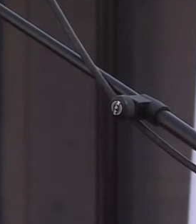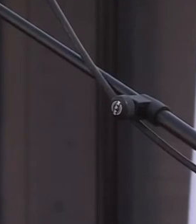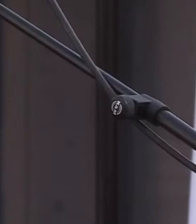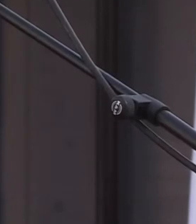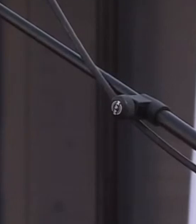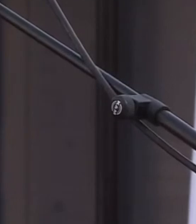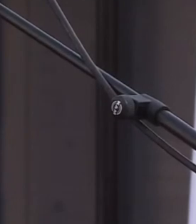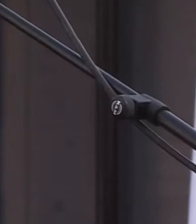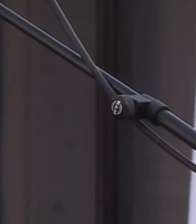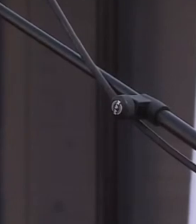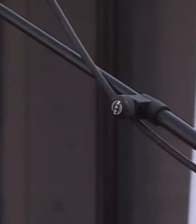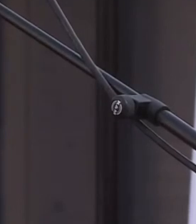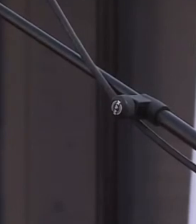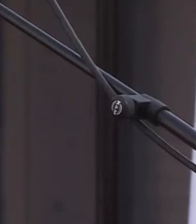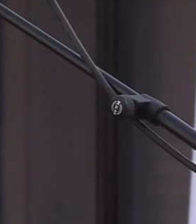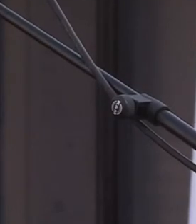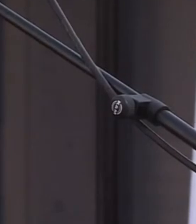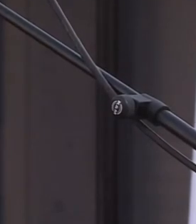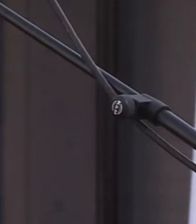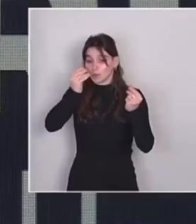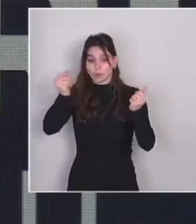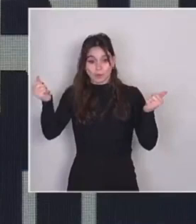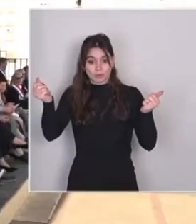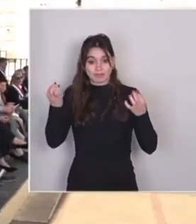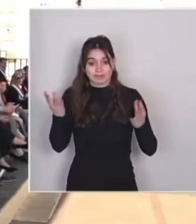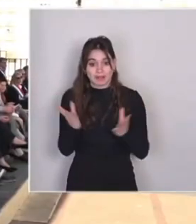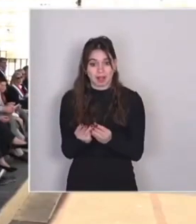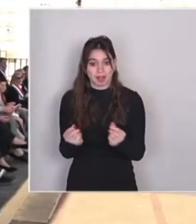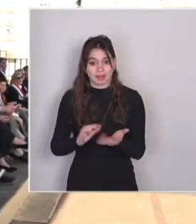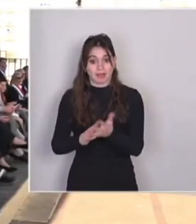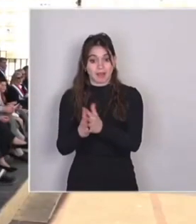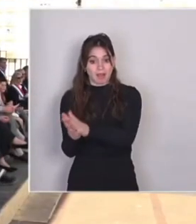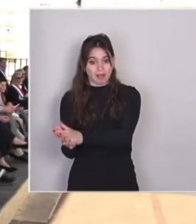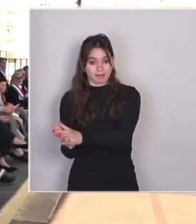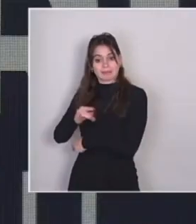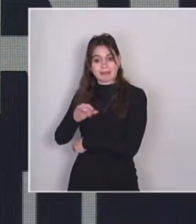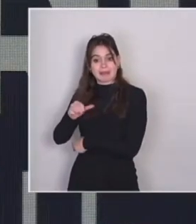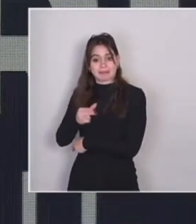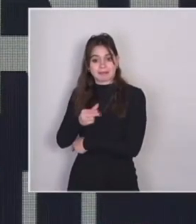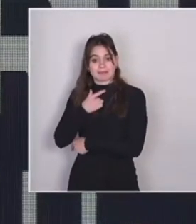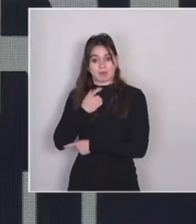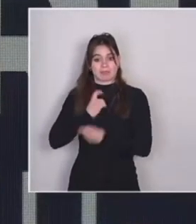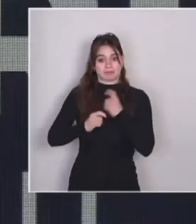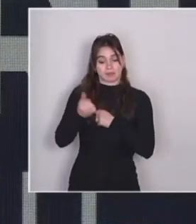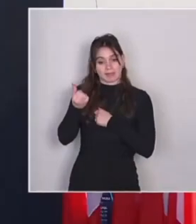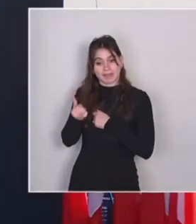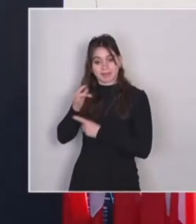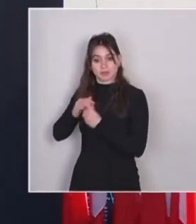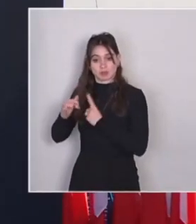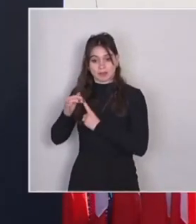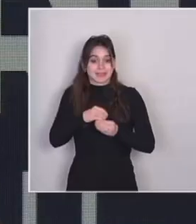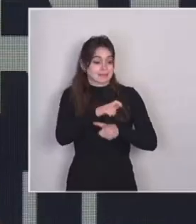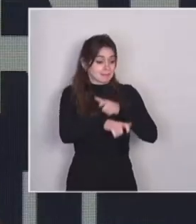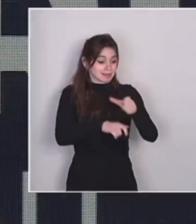responsabilità democratiche al servizio degli altri. Le maire nous a confié un projet